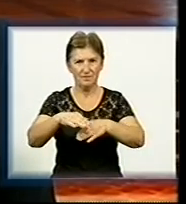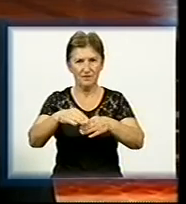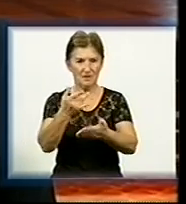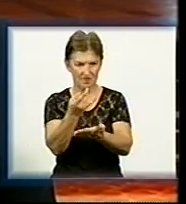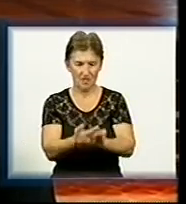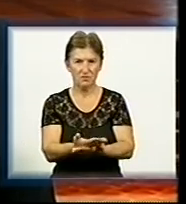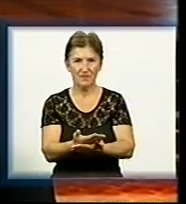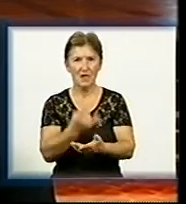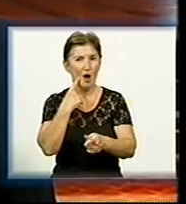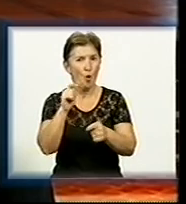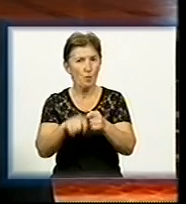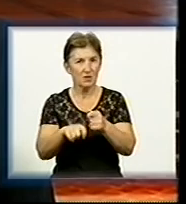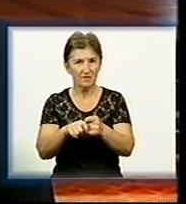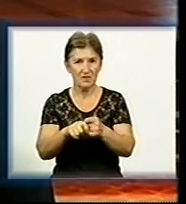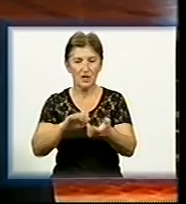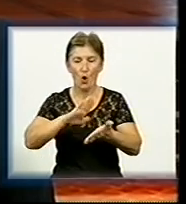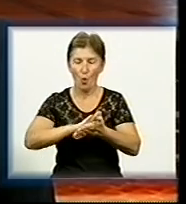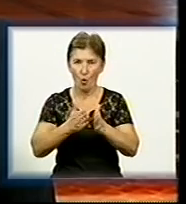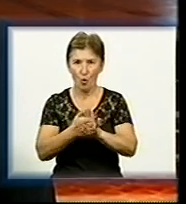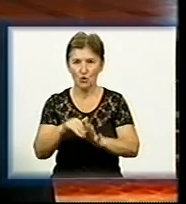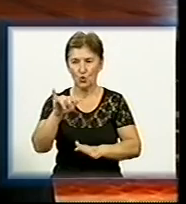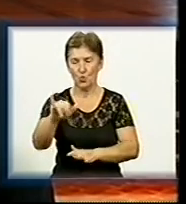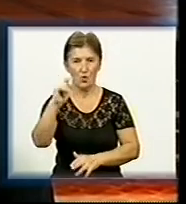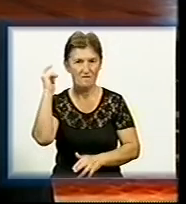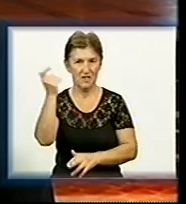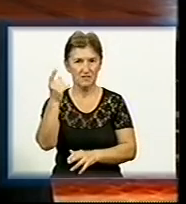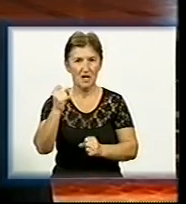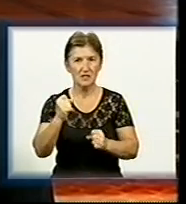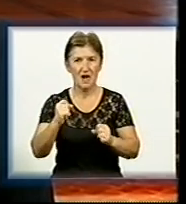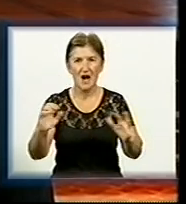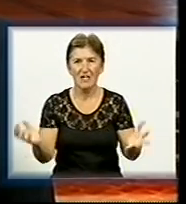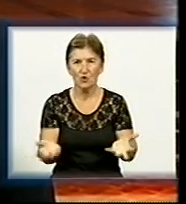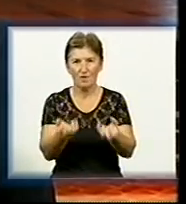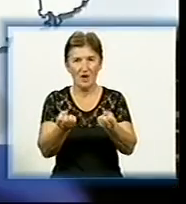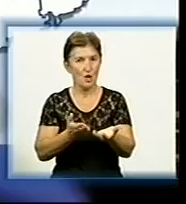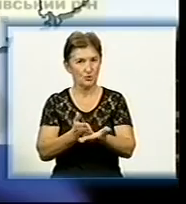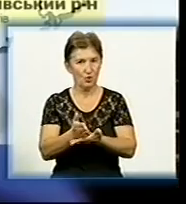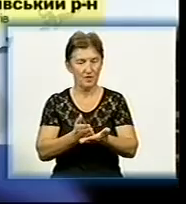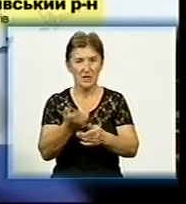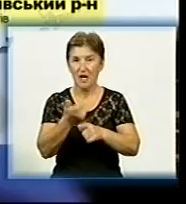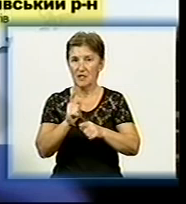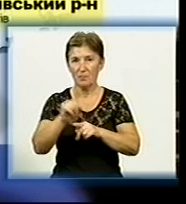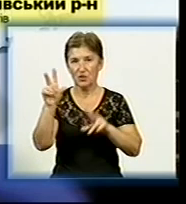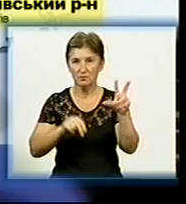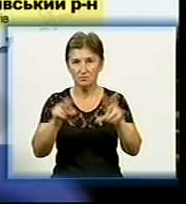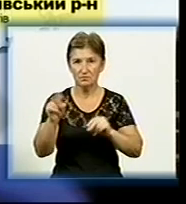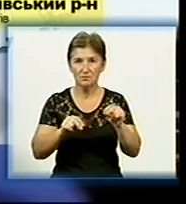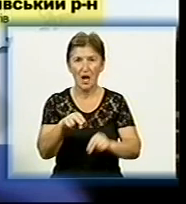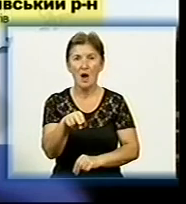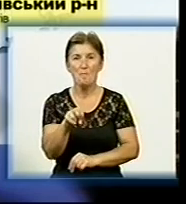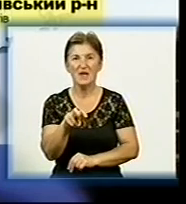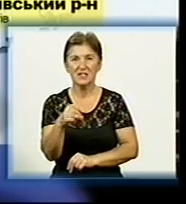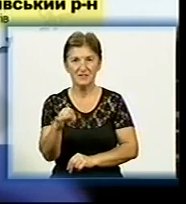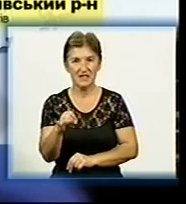та перевіряли наявність угод у власників на аварійно-рятувальне обслуговування. Найбільше пощастило жителям Петрівського району. В них